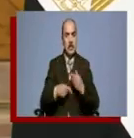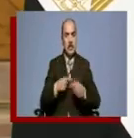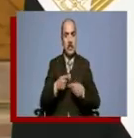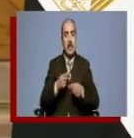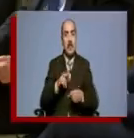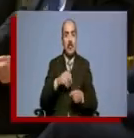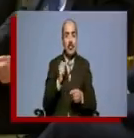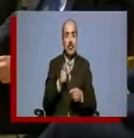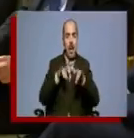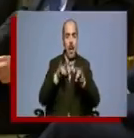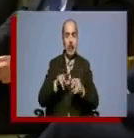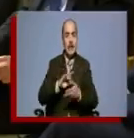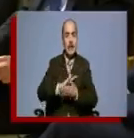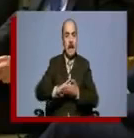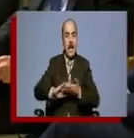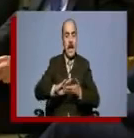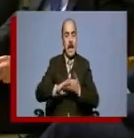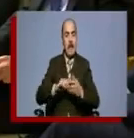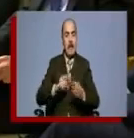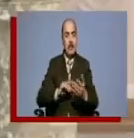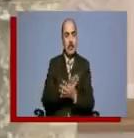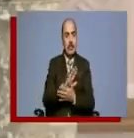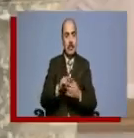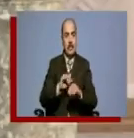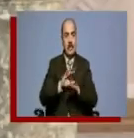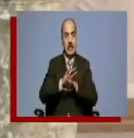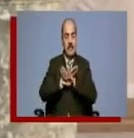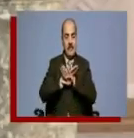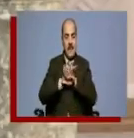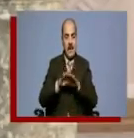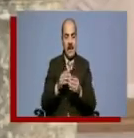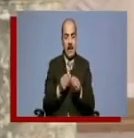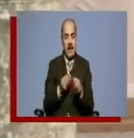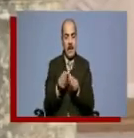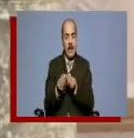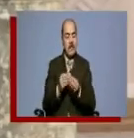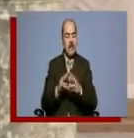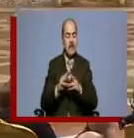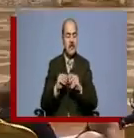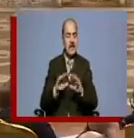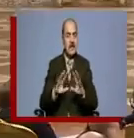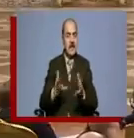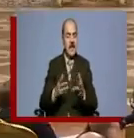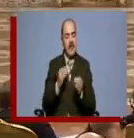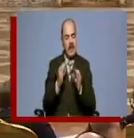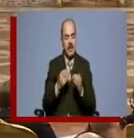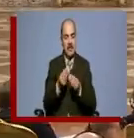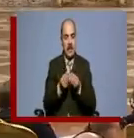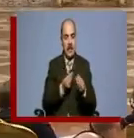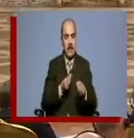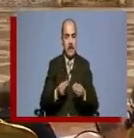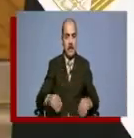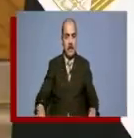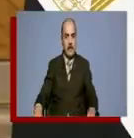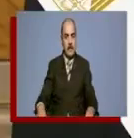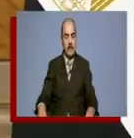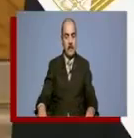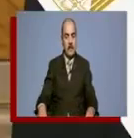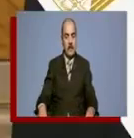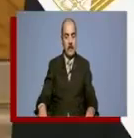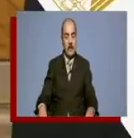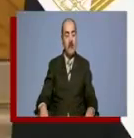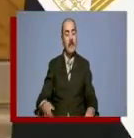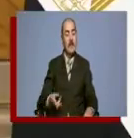كدوله بقى كشعب احنا الشعب المصري نزل اتبرع بالدم وعملنا ما لم يكن